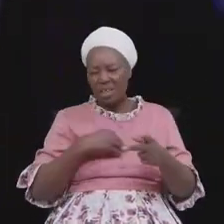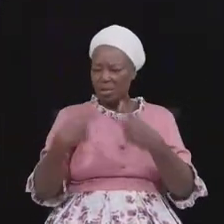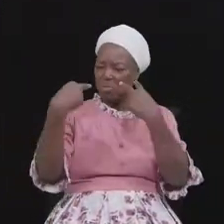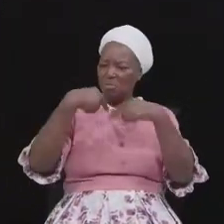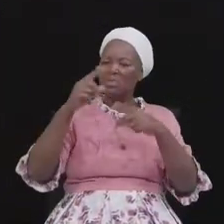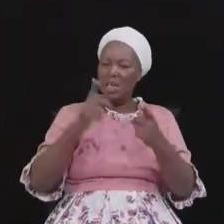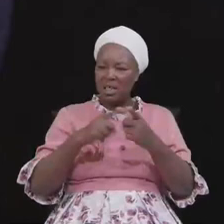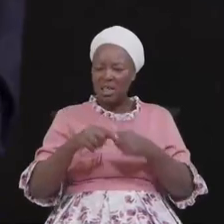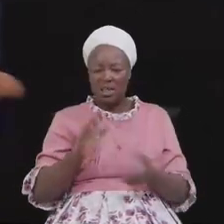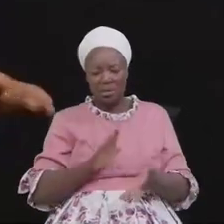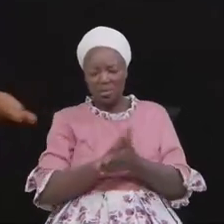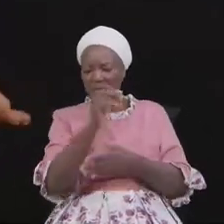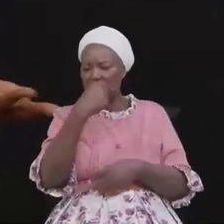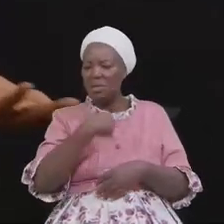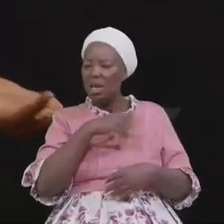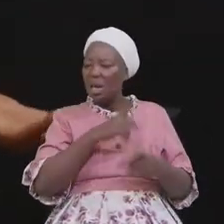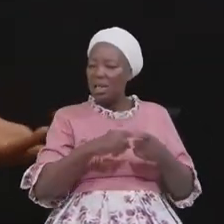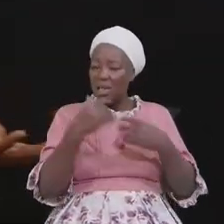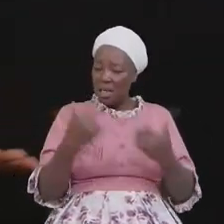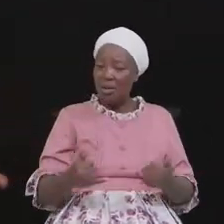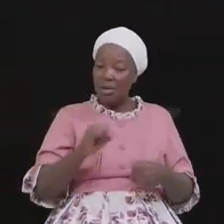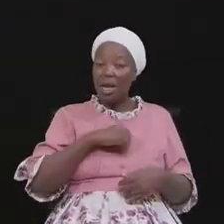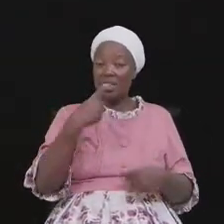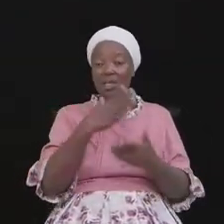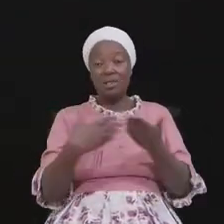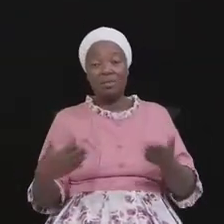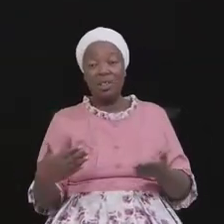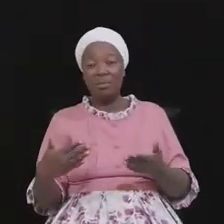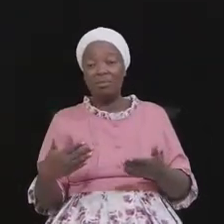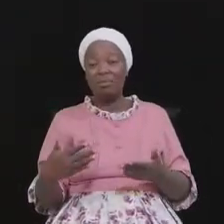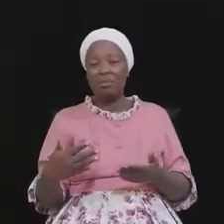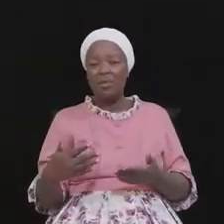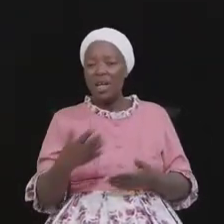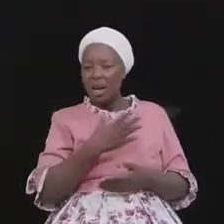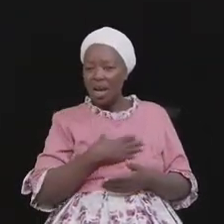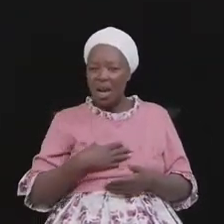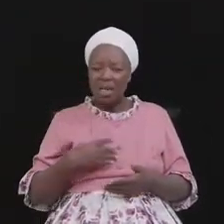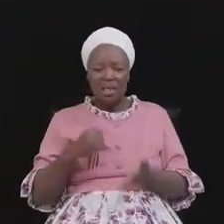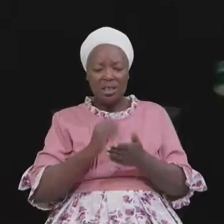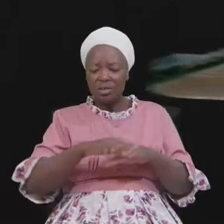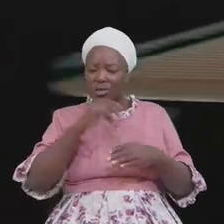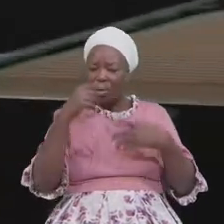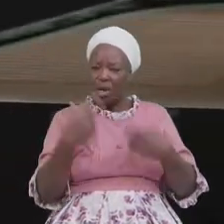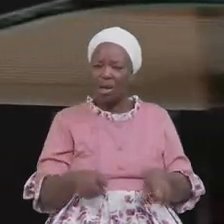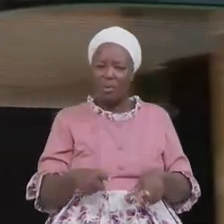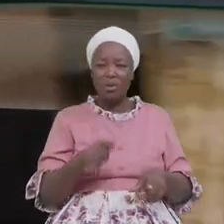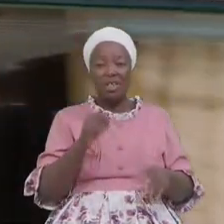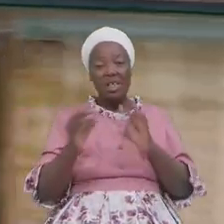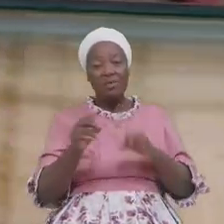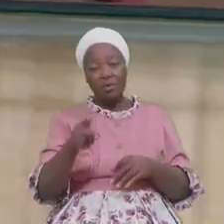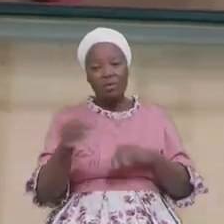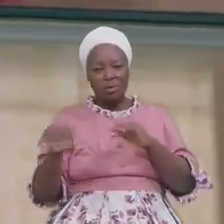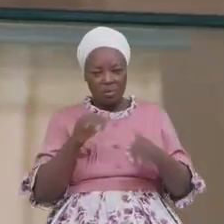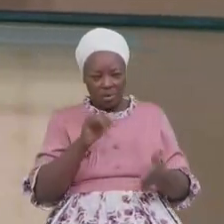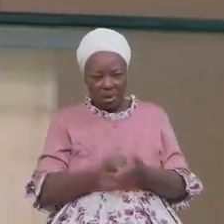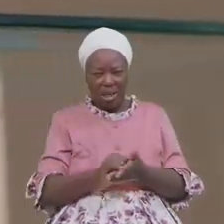un dirigeant digne de confiance. Maintenant, je dis quelque chose et ça ne se produit pas. Si tu fais cela, chaque